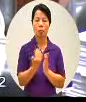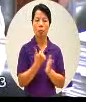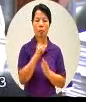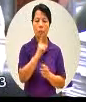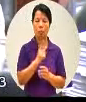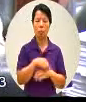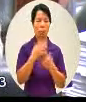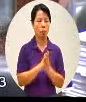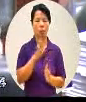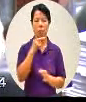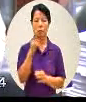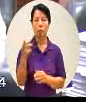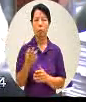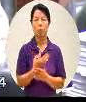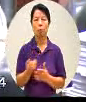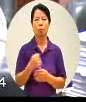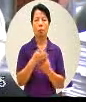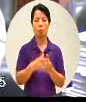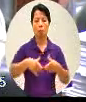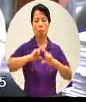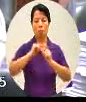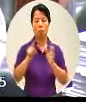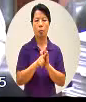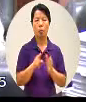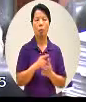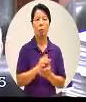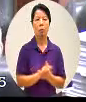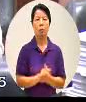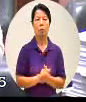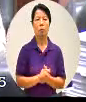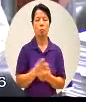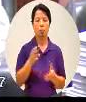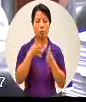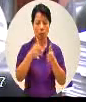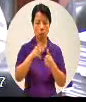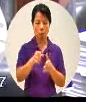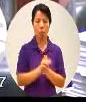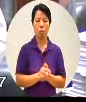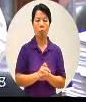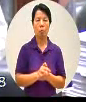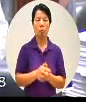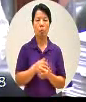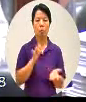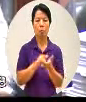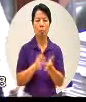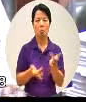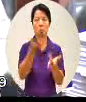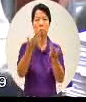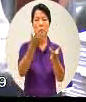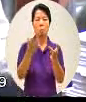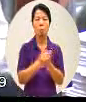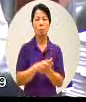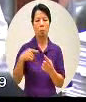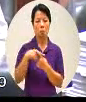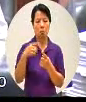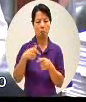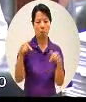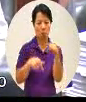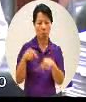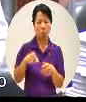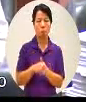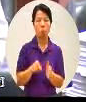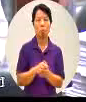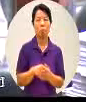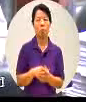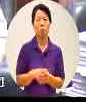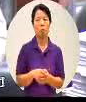错的啦。我是希望你回去以后针对这个大型的检测，我们两位是希望你